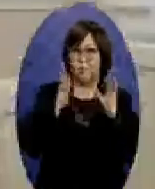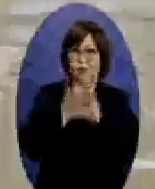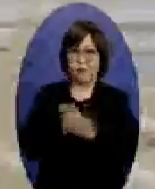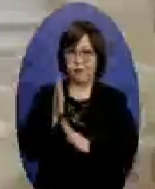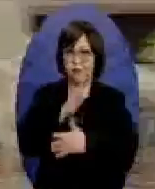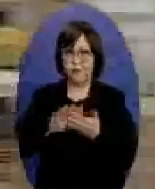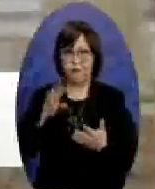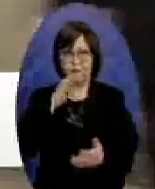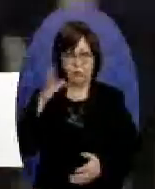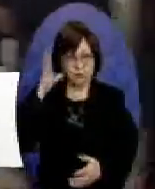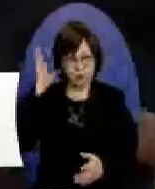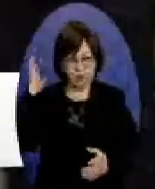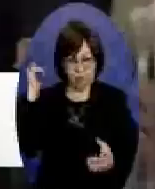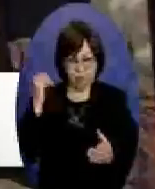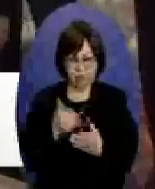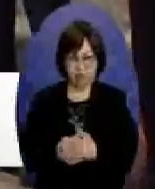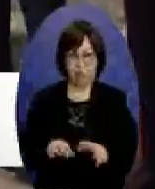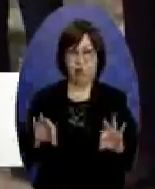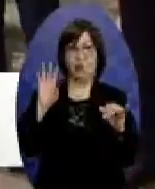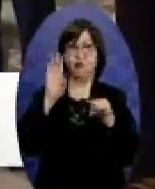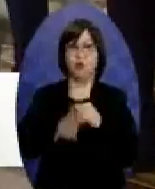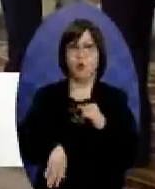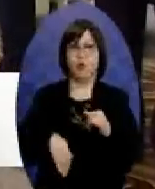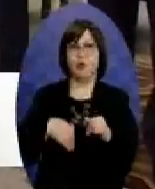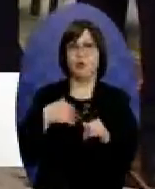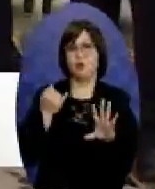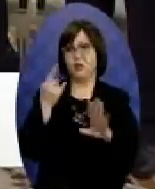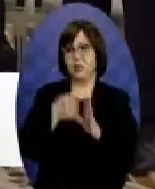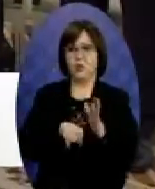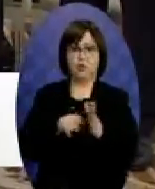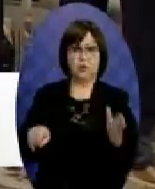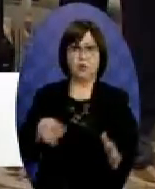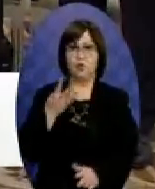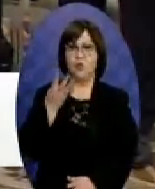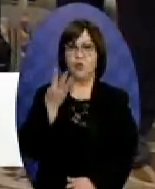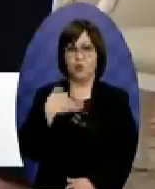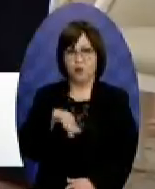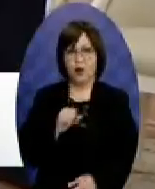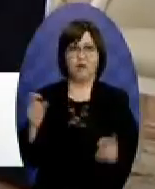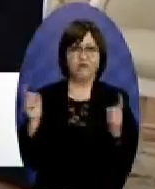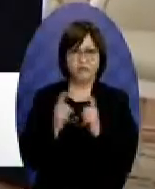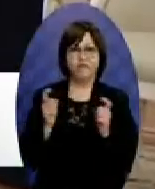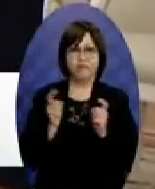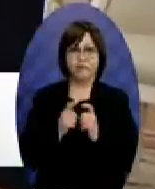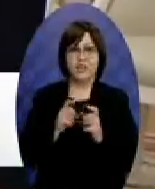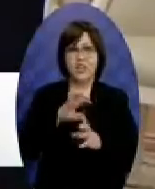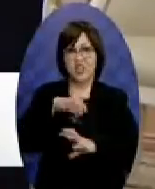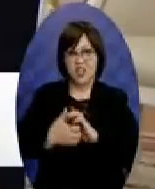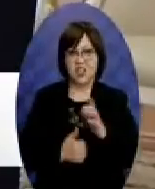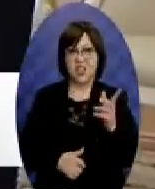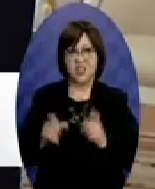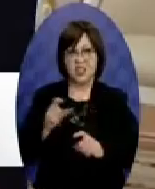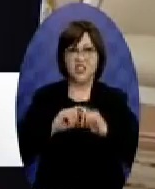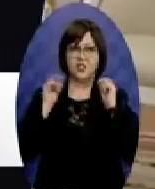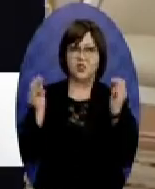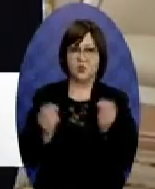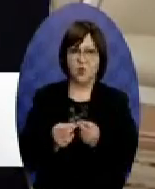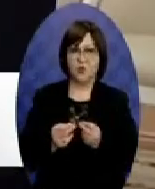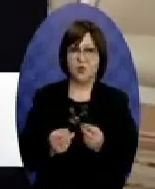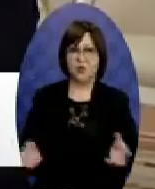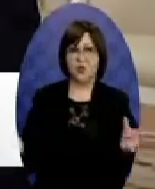хагас жилд Путин Абэ нар 4-р удаагаа уулзж байгаа нь юм аа. За энэ удаад Абэ Шинзо Давосын дэлхийн эдийн засгийн чуулганд оролцох